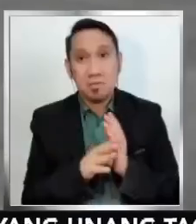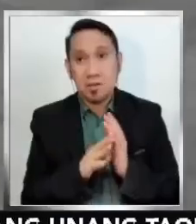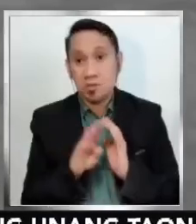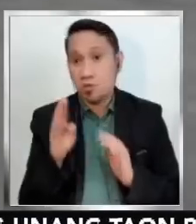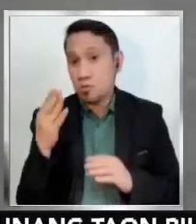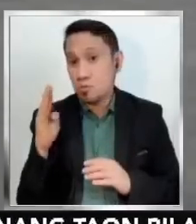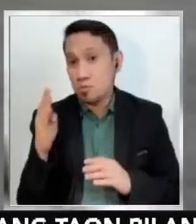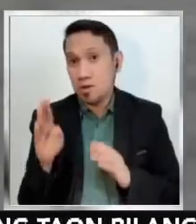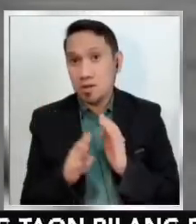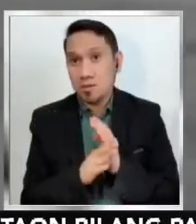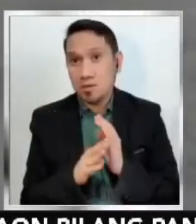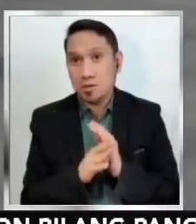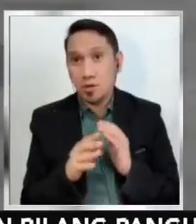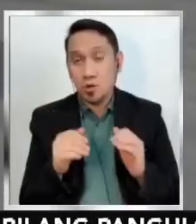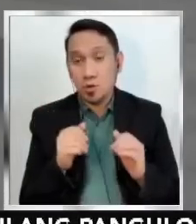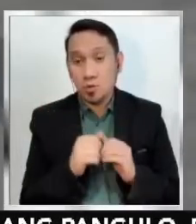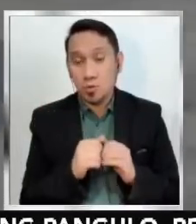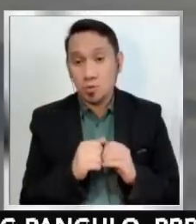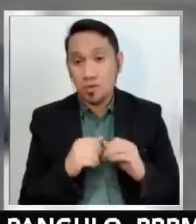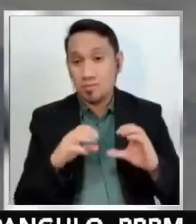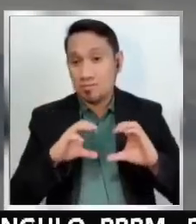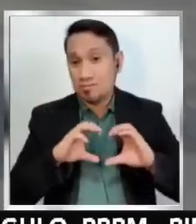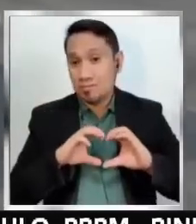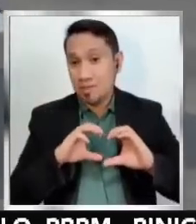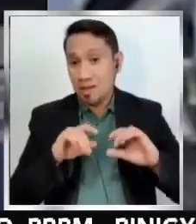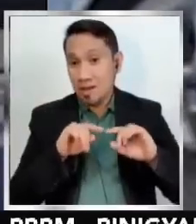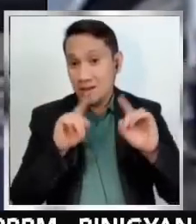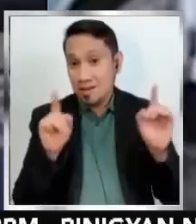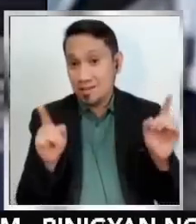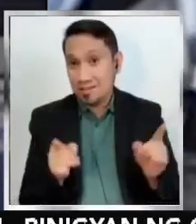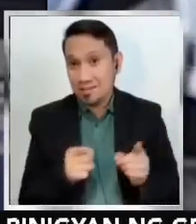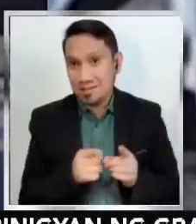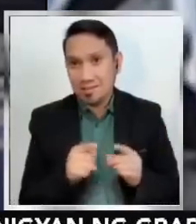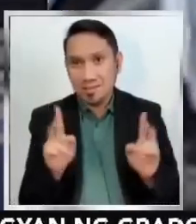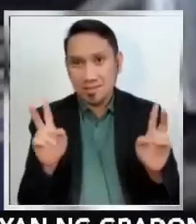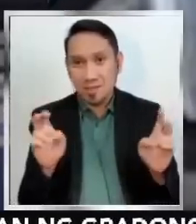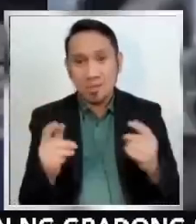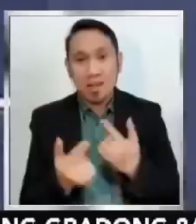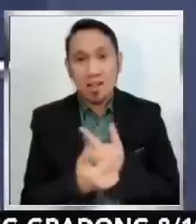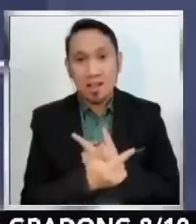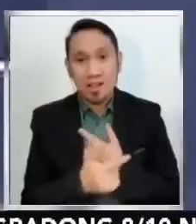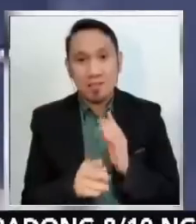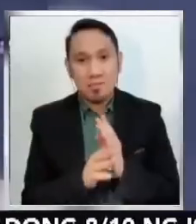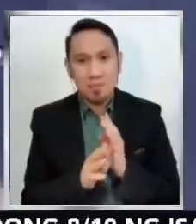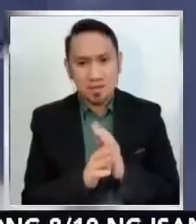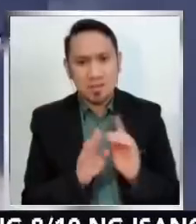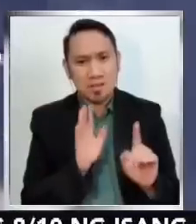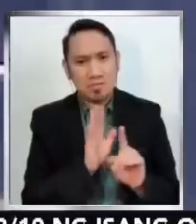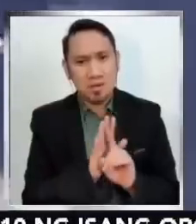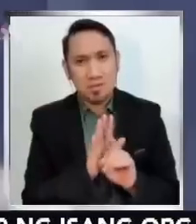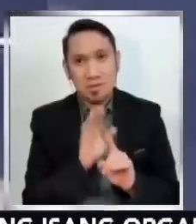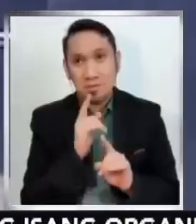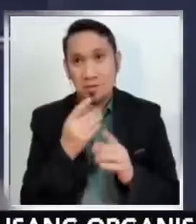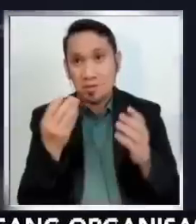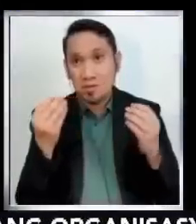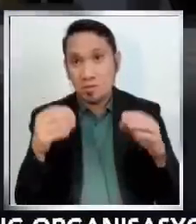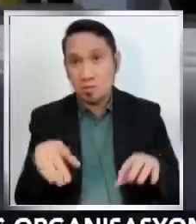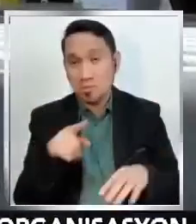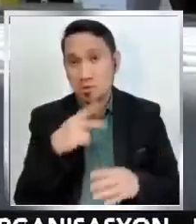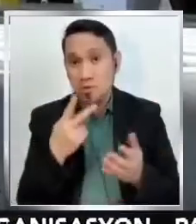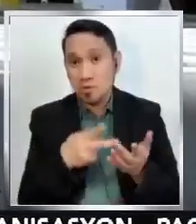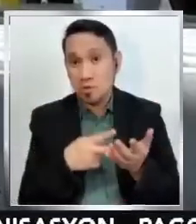disenyong pulang puso. Ang mga iconic na love bus. Sumikat pero nawala dahil sa umano'y pagkalugi. Pero